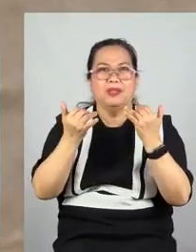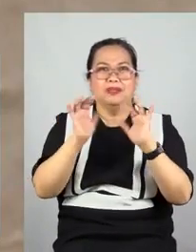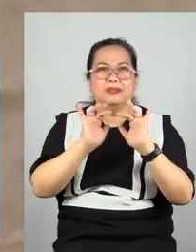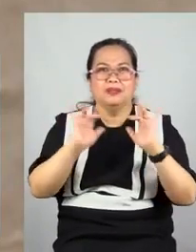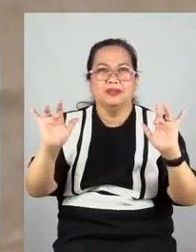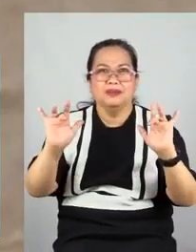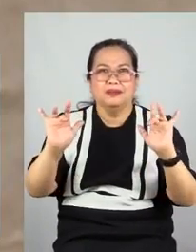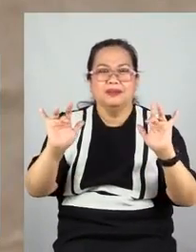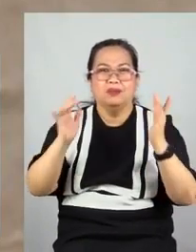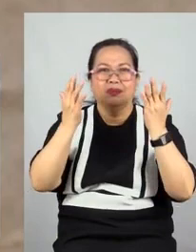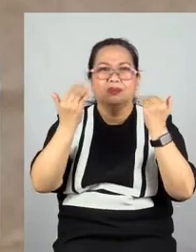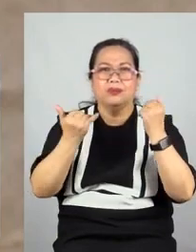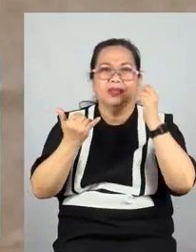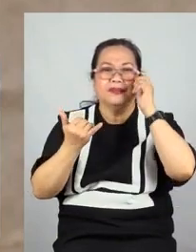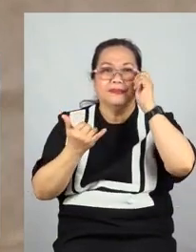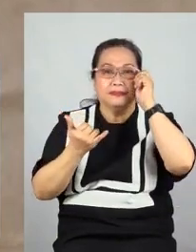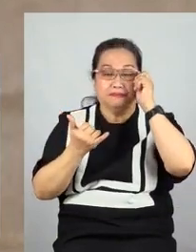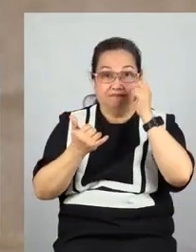Siya ba'y